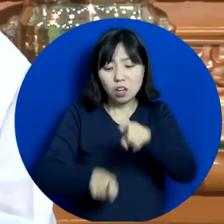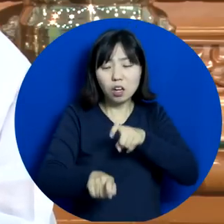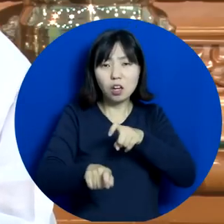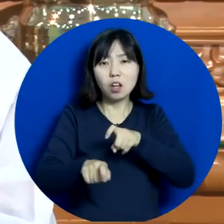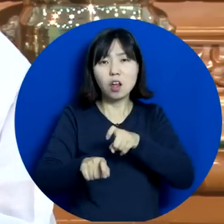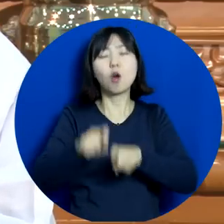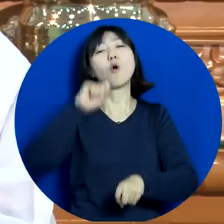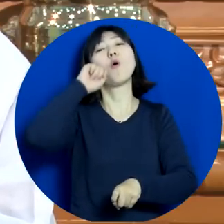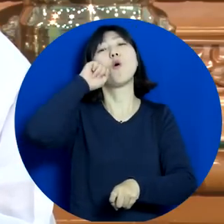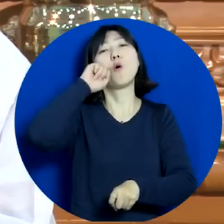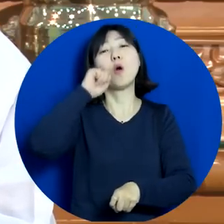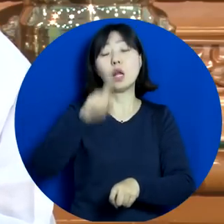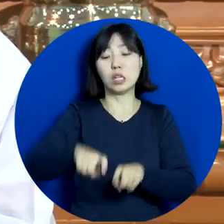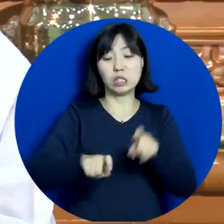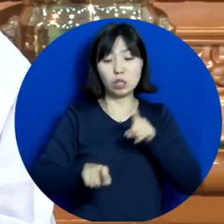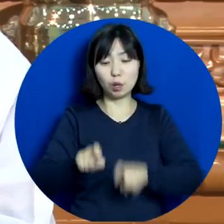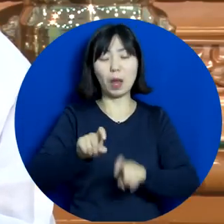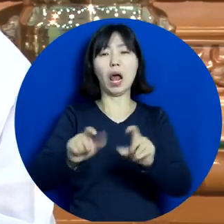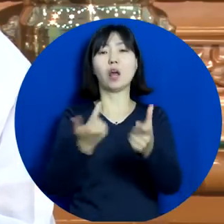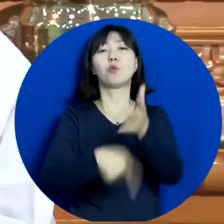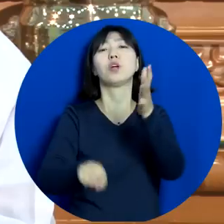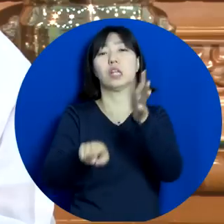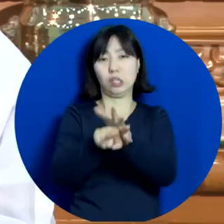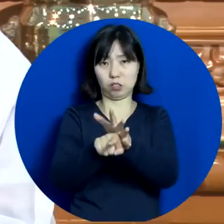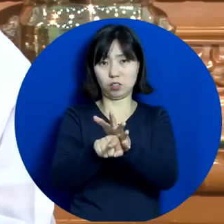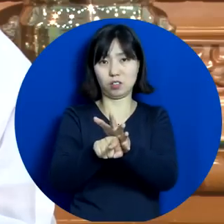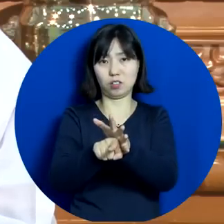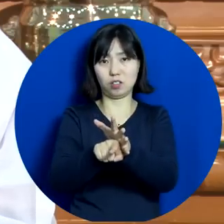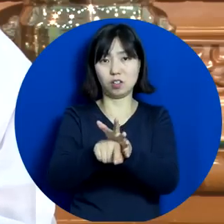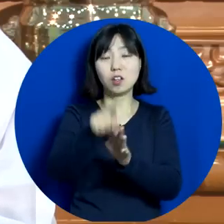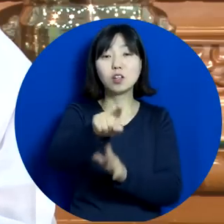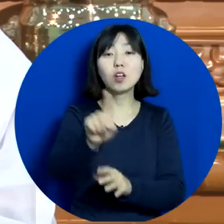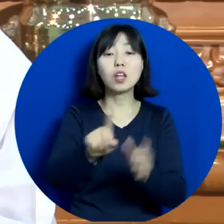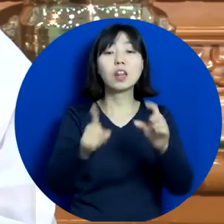그래요? 수다원이라 그래요. 수다원.